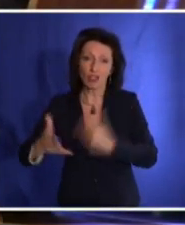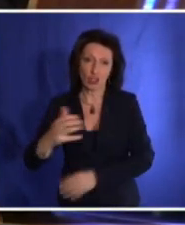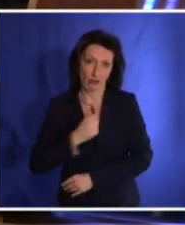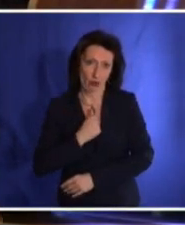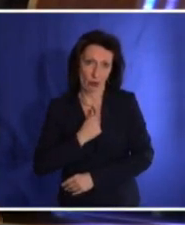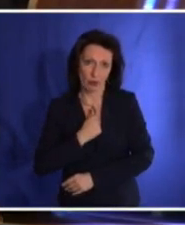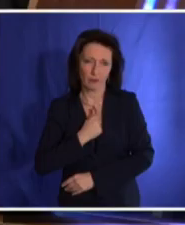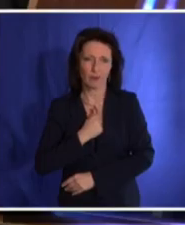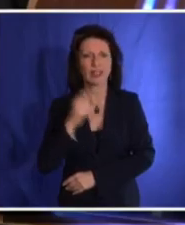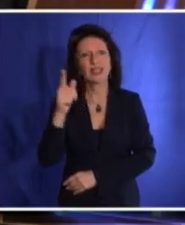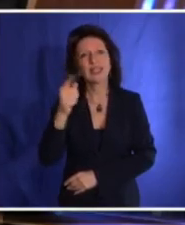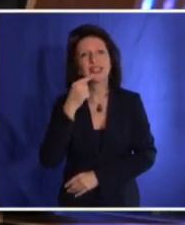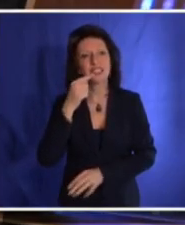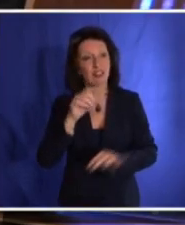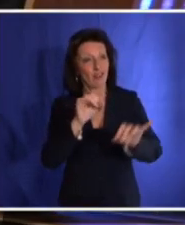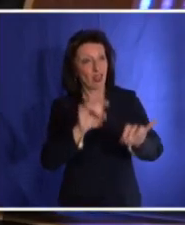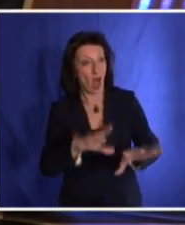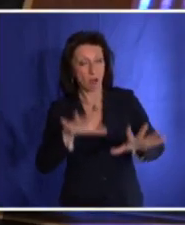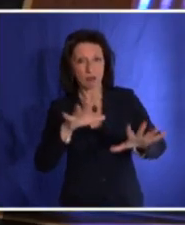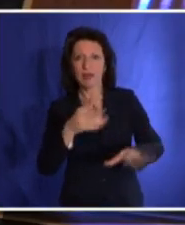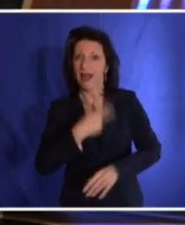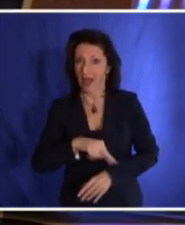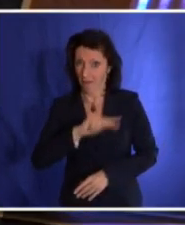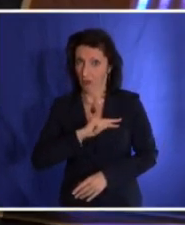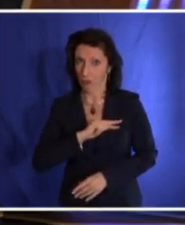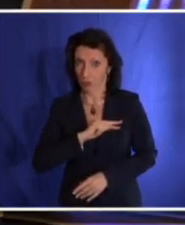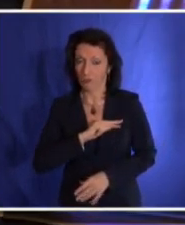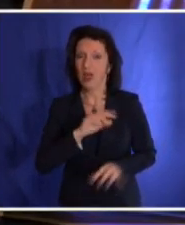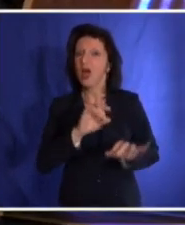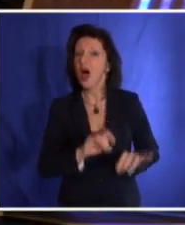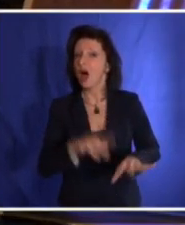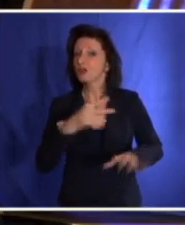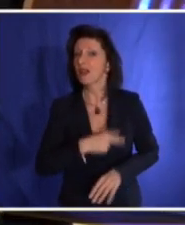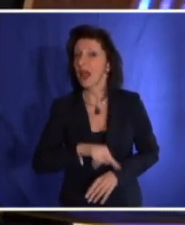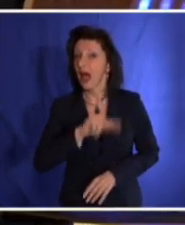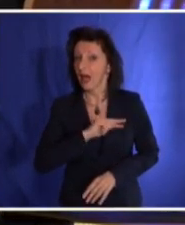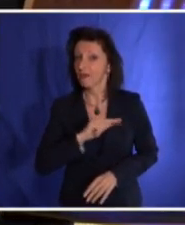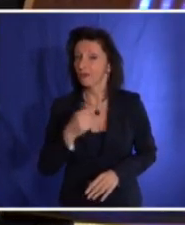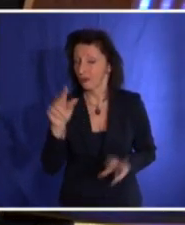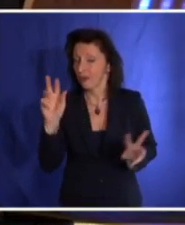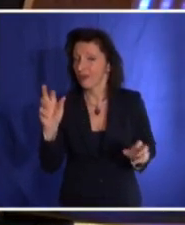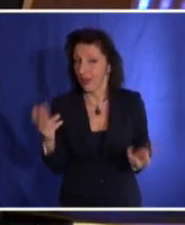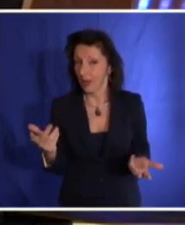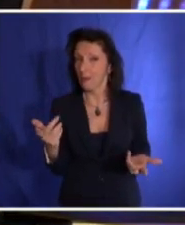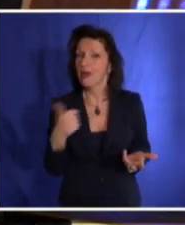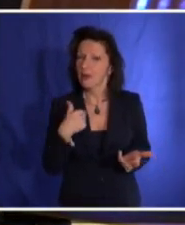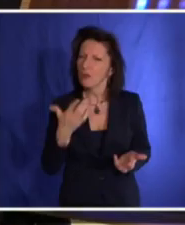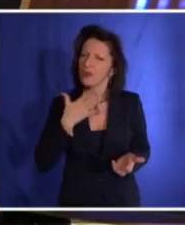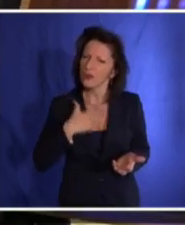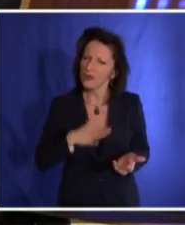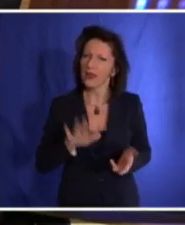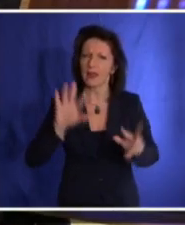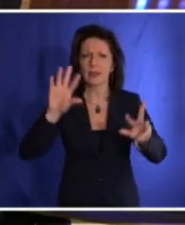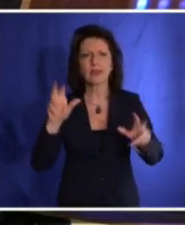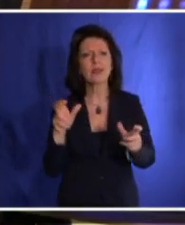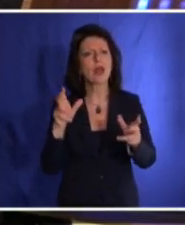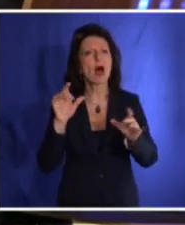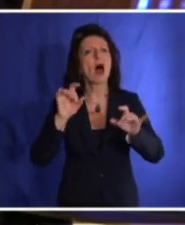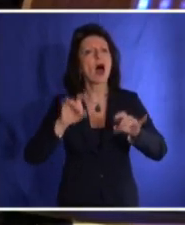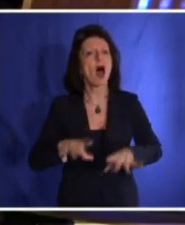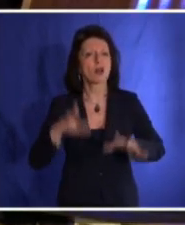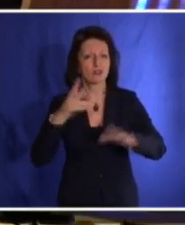schon von Ausfallshaftung gesprochen habe, dann gestatten Sie mir auch etwas zur Ausfallshaftung,